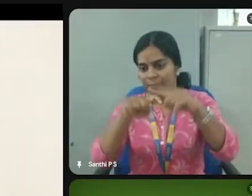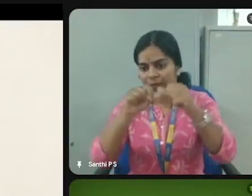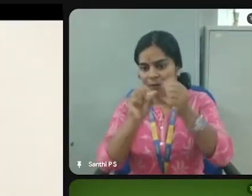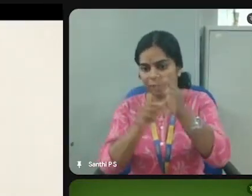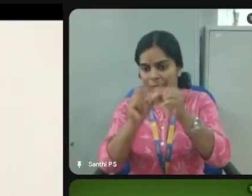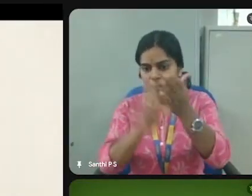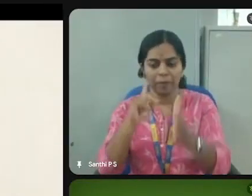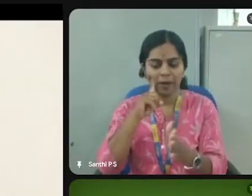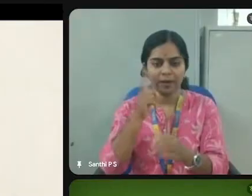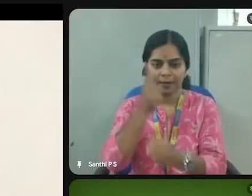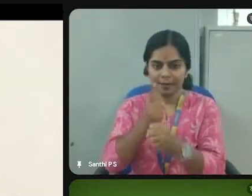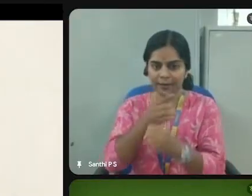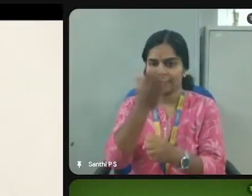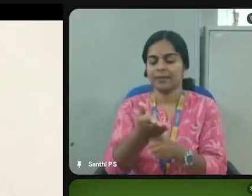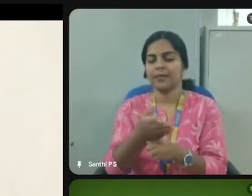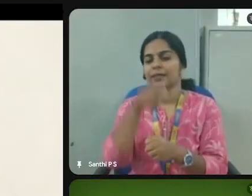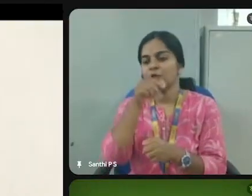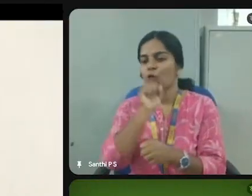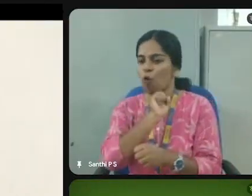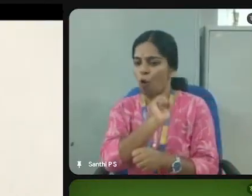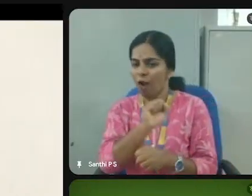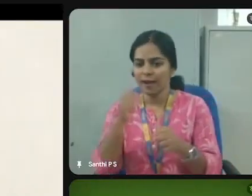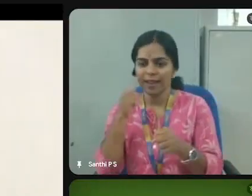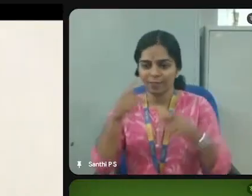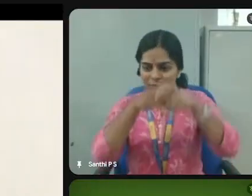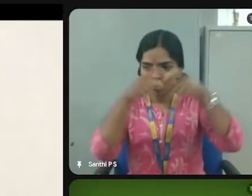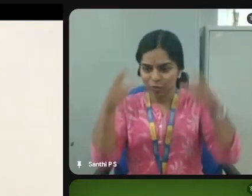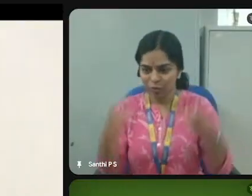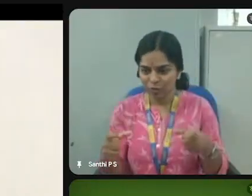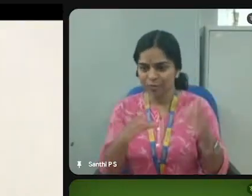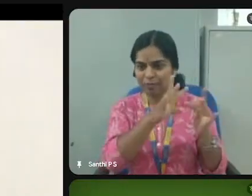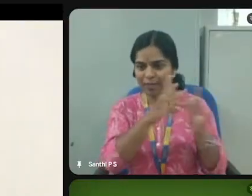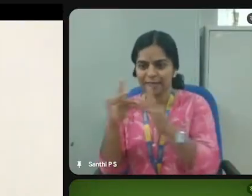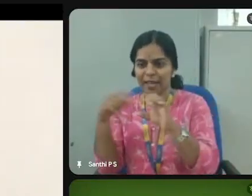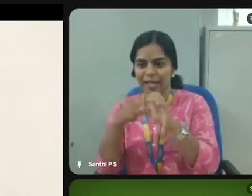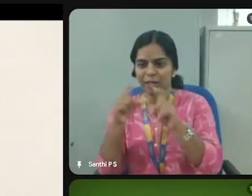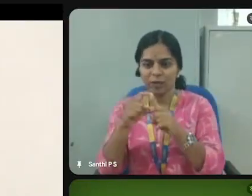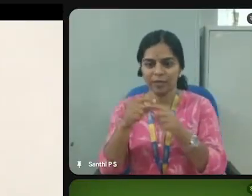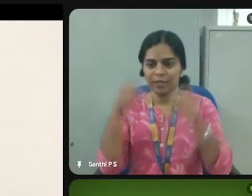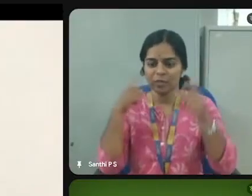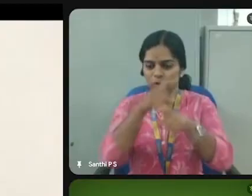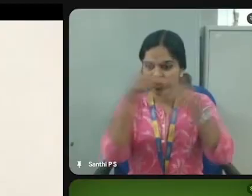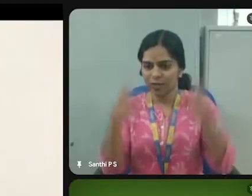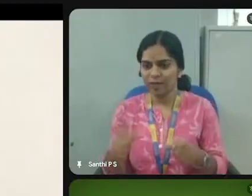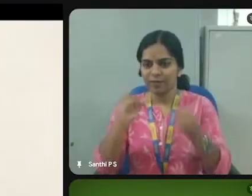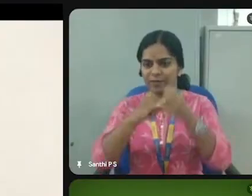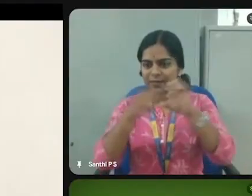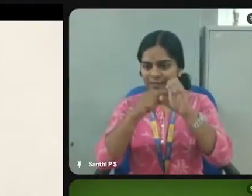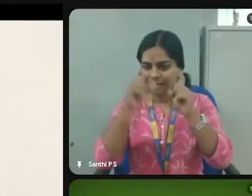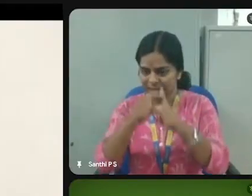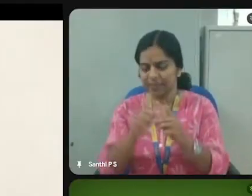ടീച്ചർ ഇപ്പോൾ ദ സീഡ് എന്ന് സ്വന്തമായ ഒരു സ്പെഷ്യൽ എഡ്യൂക്കേഷൻ സ്ഥാപനം നടത്തി വരുന്നു.